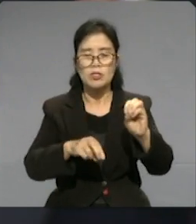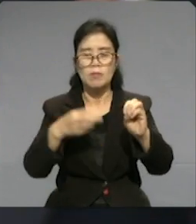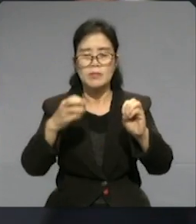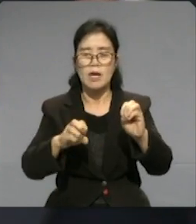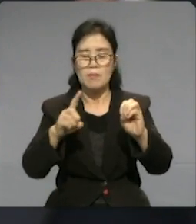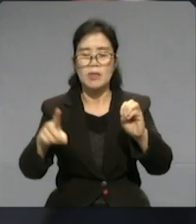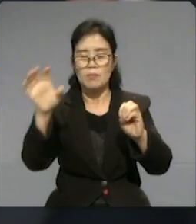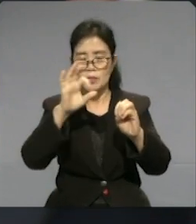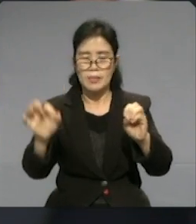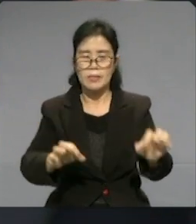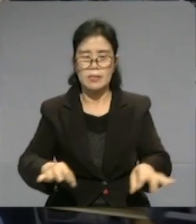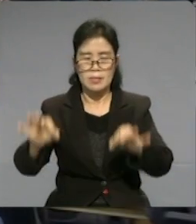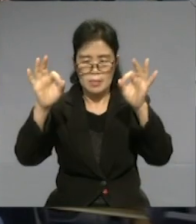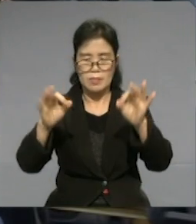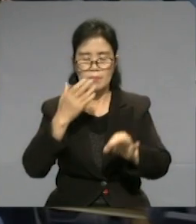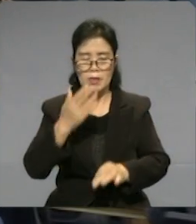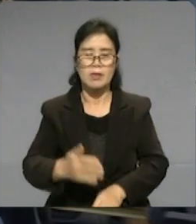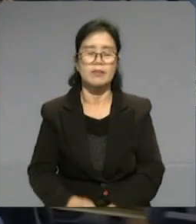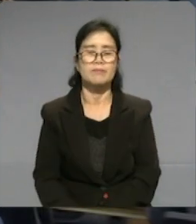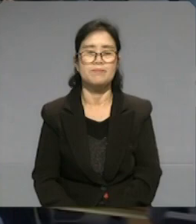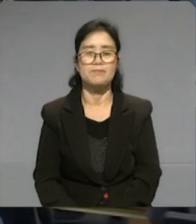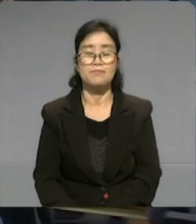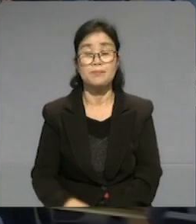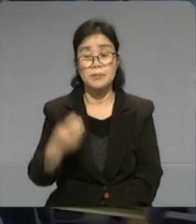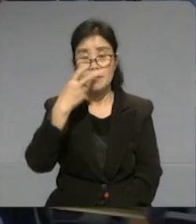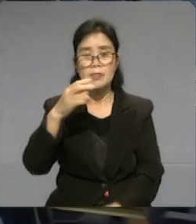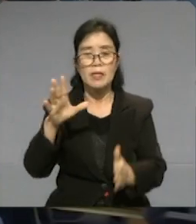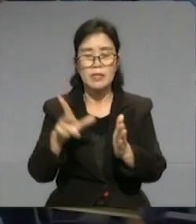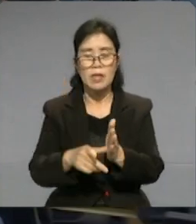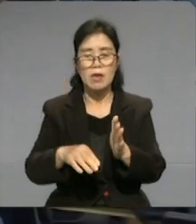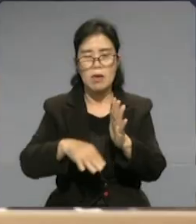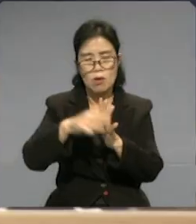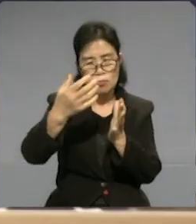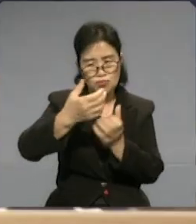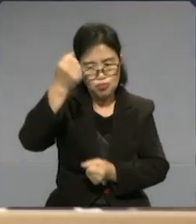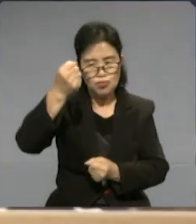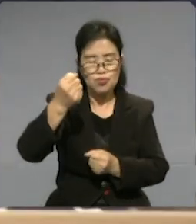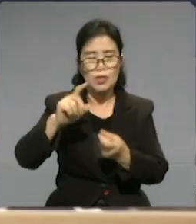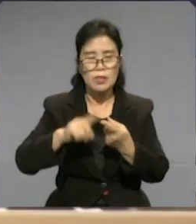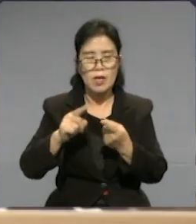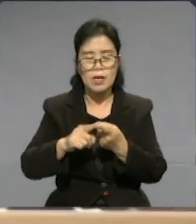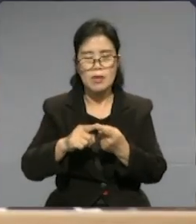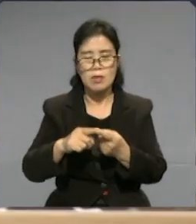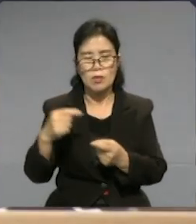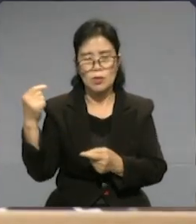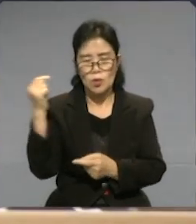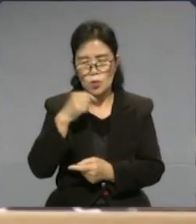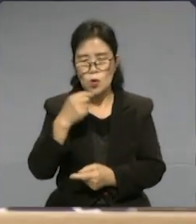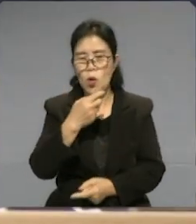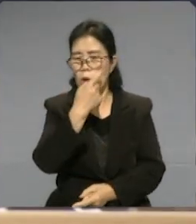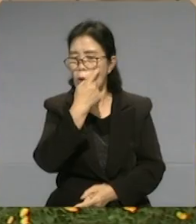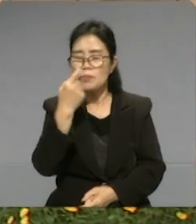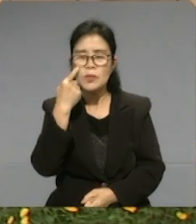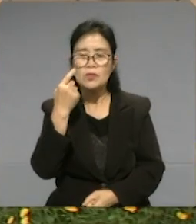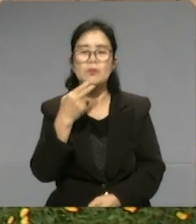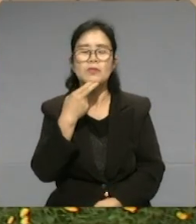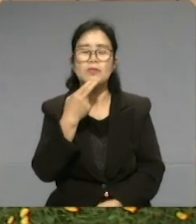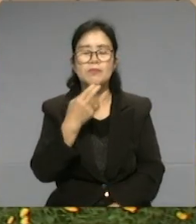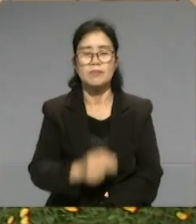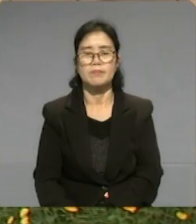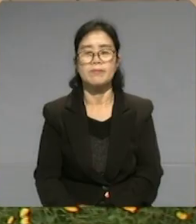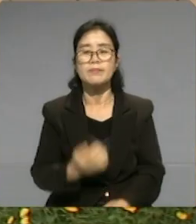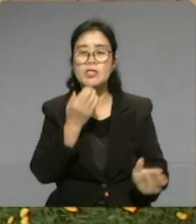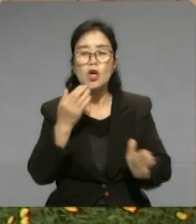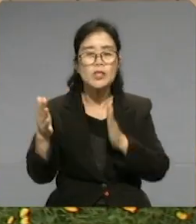0.31%포인트 상승시키겠습니다. 국감에선 분도 청사진의 송곳 검증은 없었습니다.